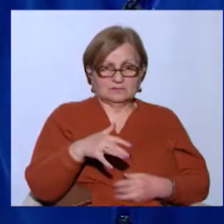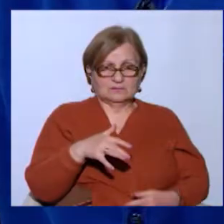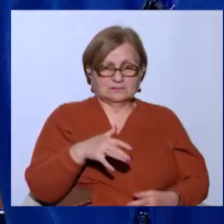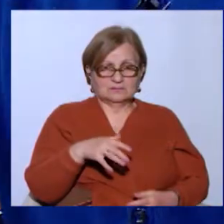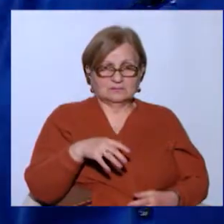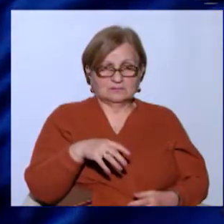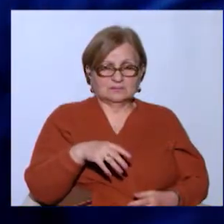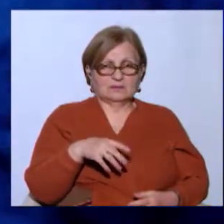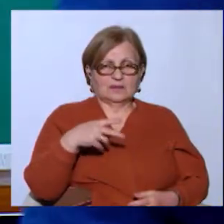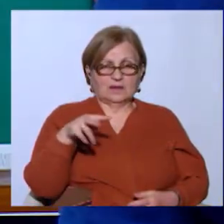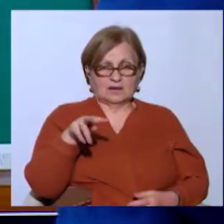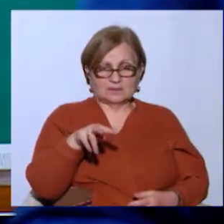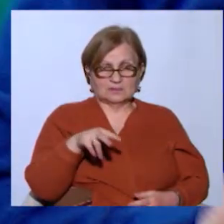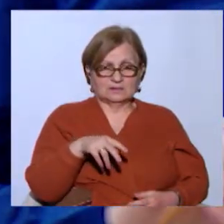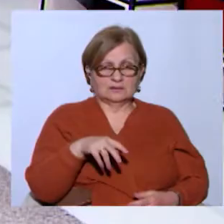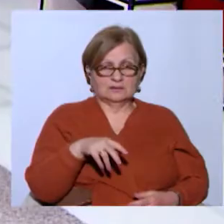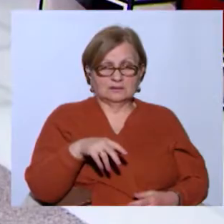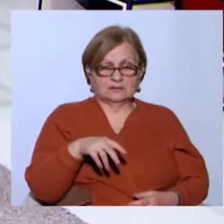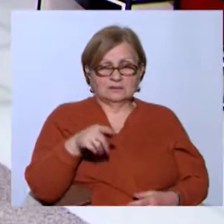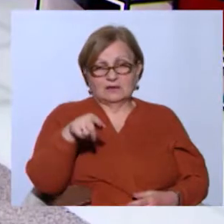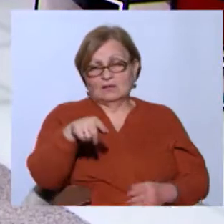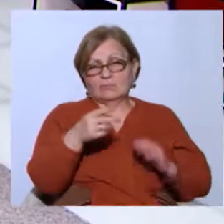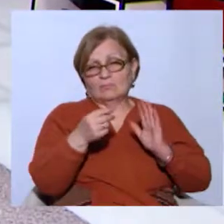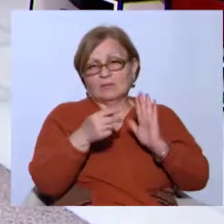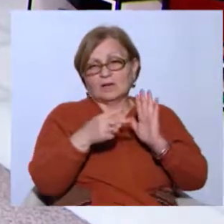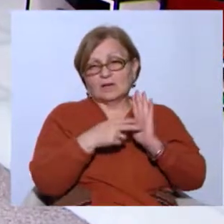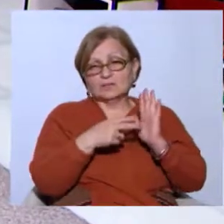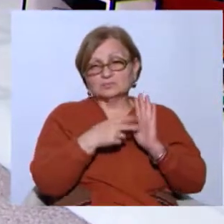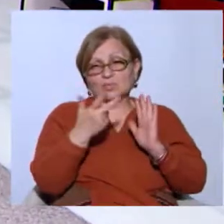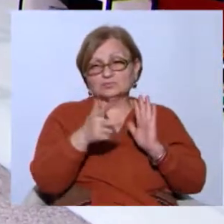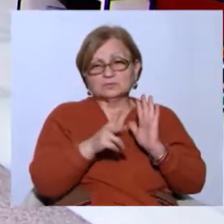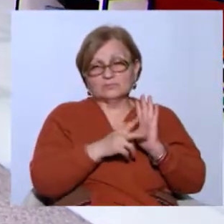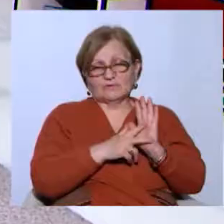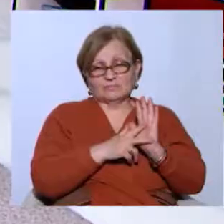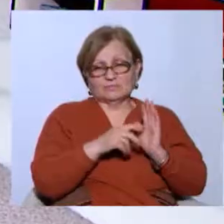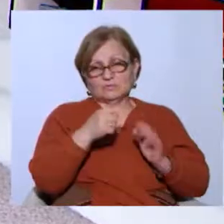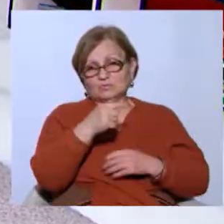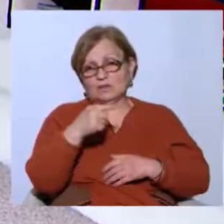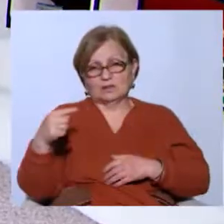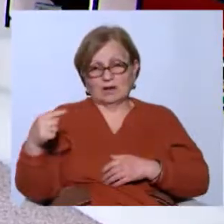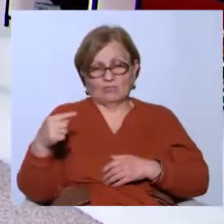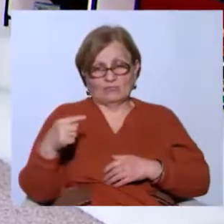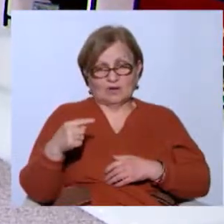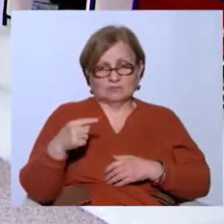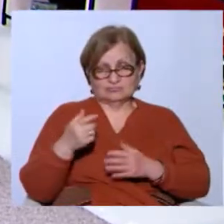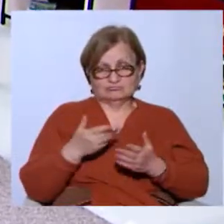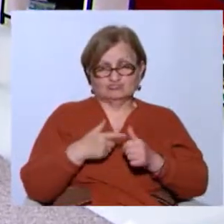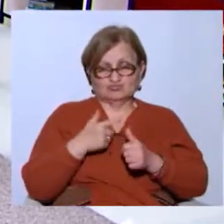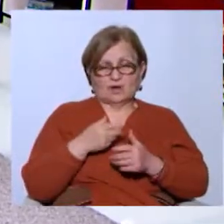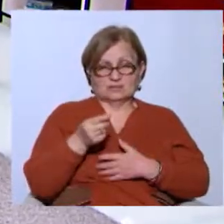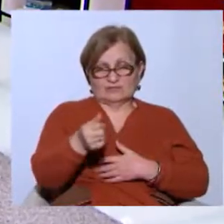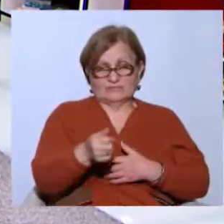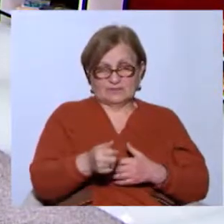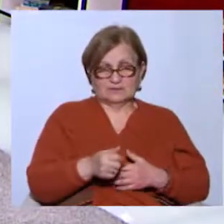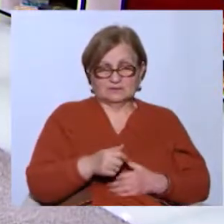50 ლარი და 38 ლარი უნდა გადავიხადოთ.